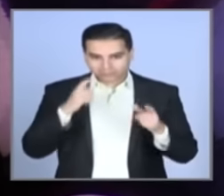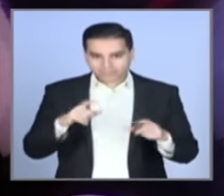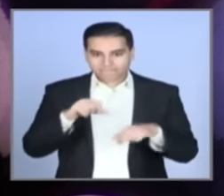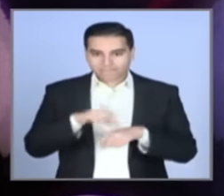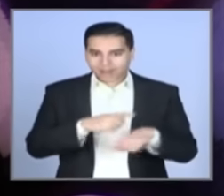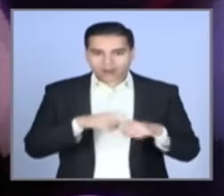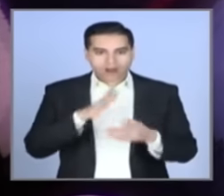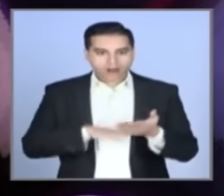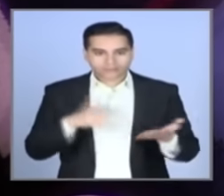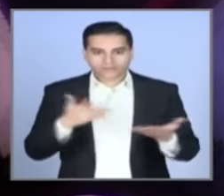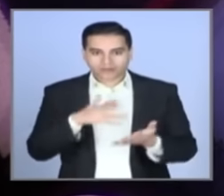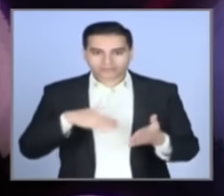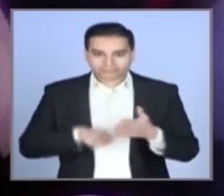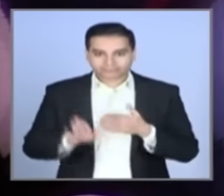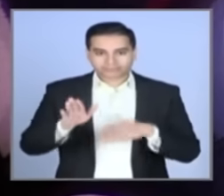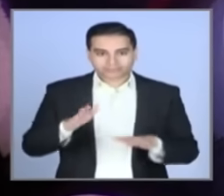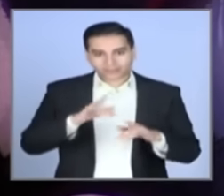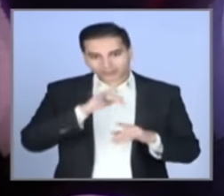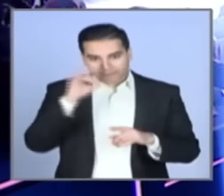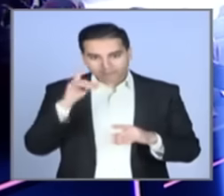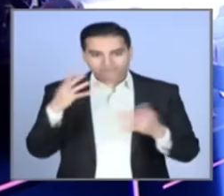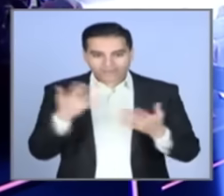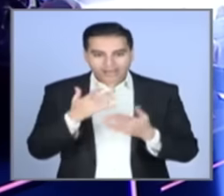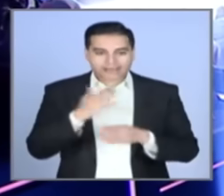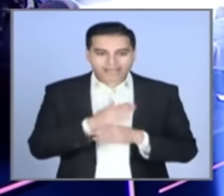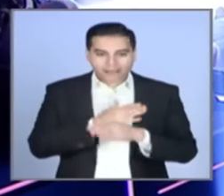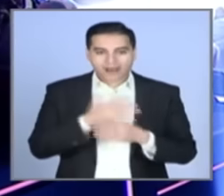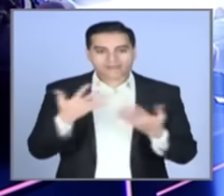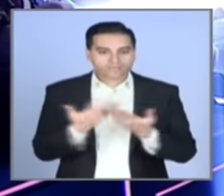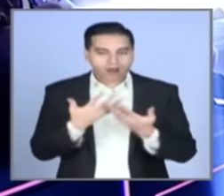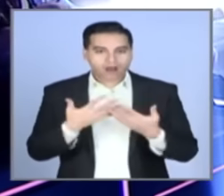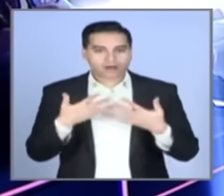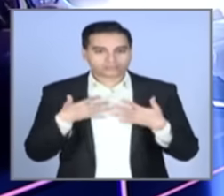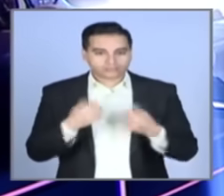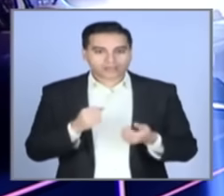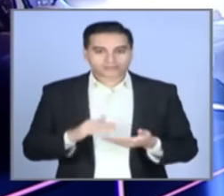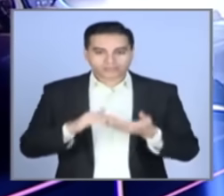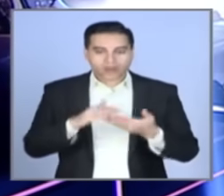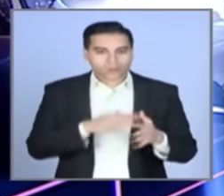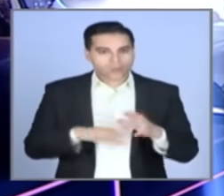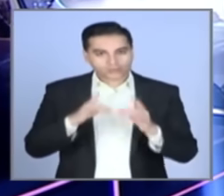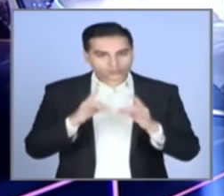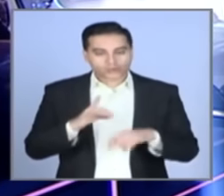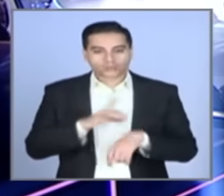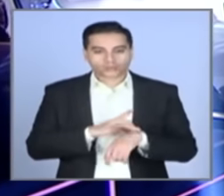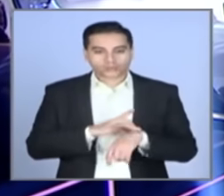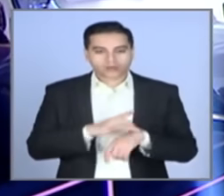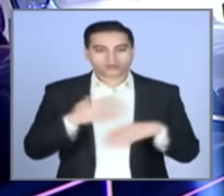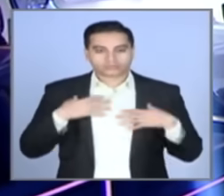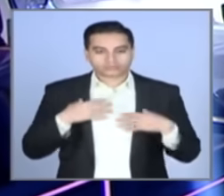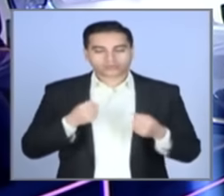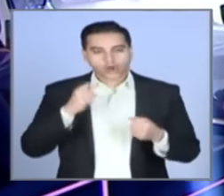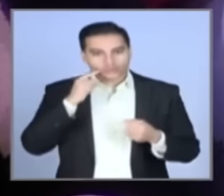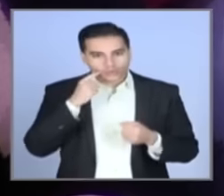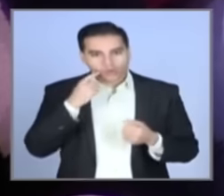المكان وبنشوف هل في اصابات او لو حد يعني تعبان او كده بنقدر نسعفه. والدكتور معانا جهاز ضغط وجهاز